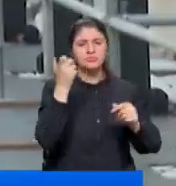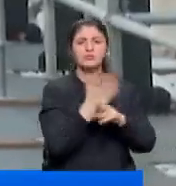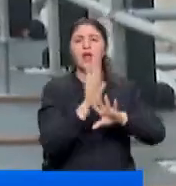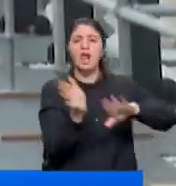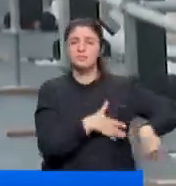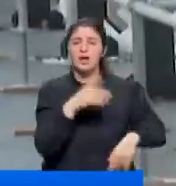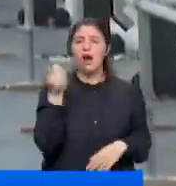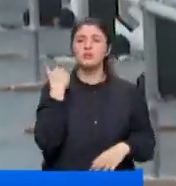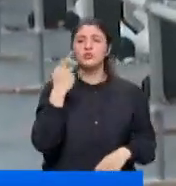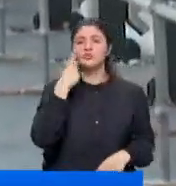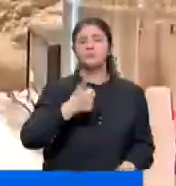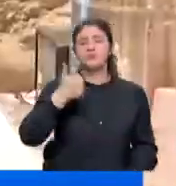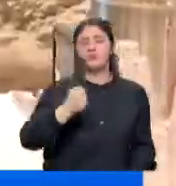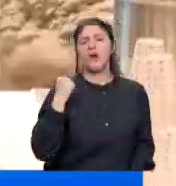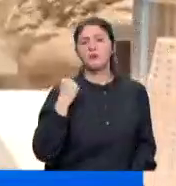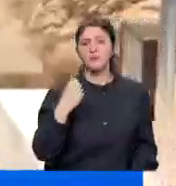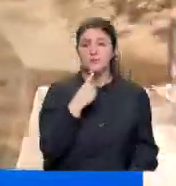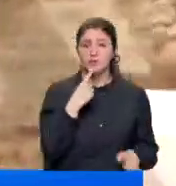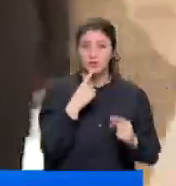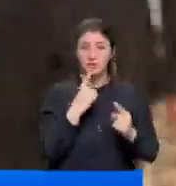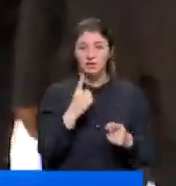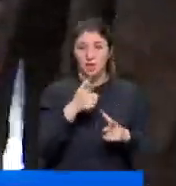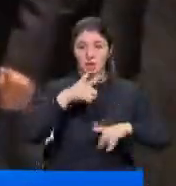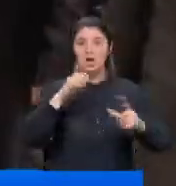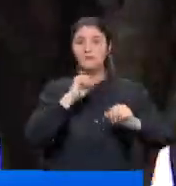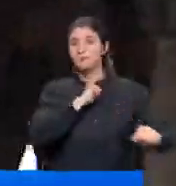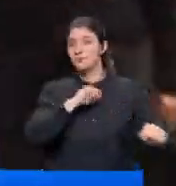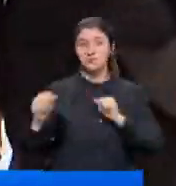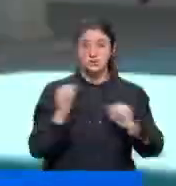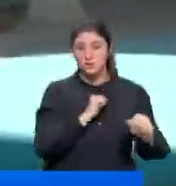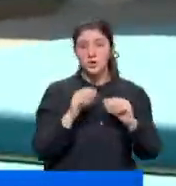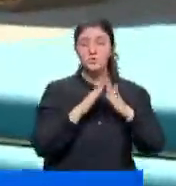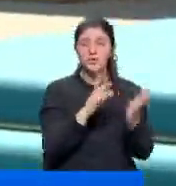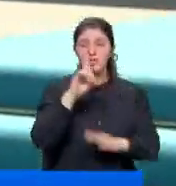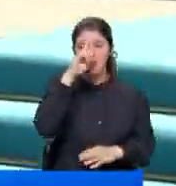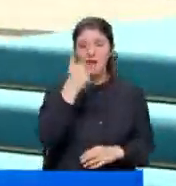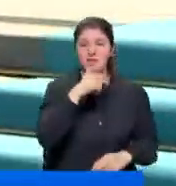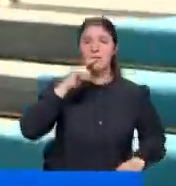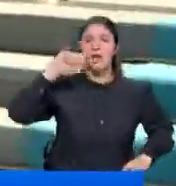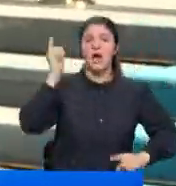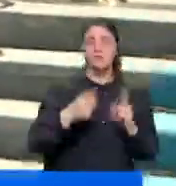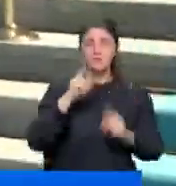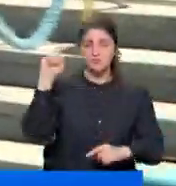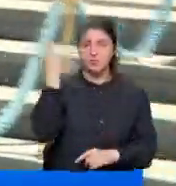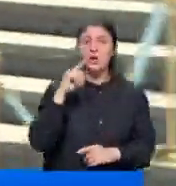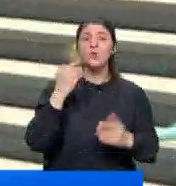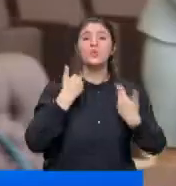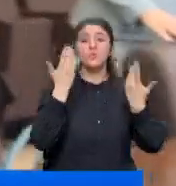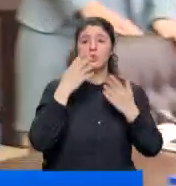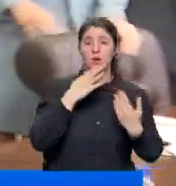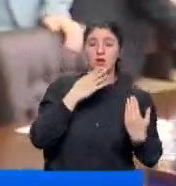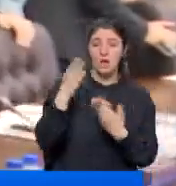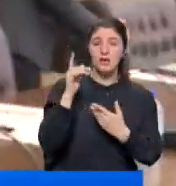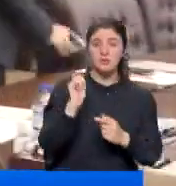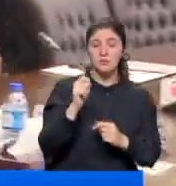Arkamızda Cumhurbaşkanı var sözleriyle yaptığı çağrı tepkilerin odağında. Muhalefet tek adam çıkışıyla hukuk vurgusuyla yüklendi